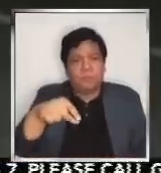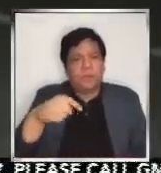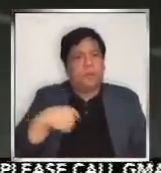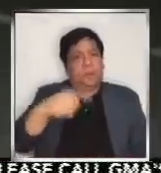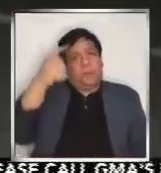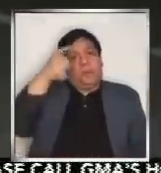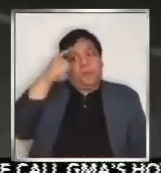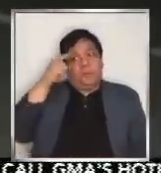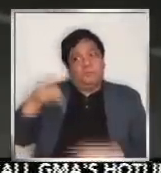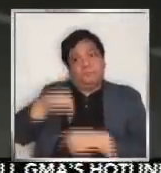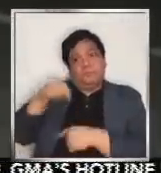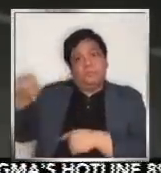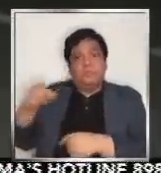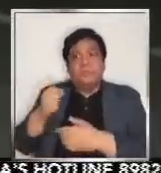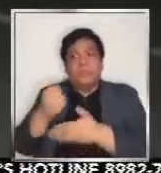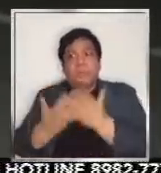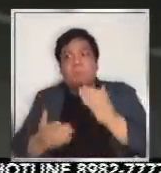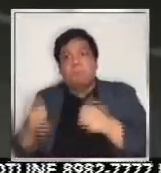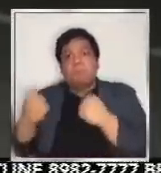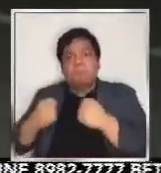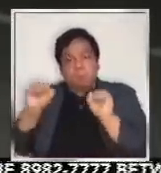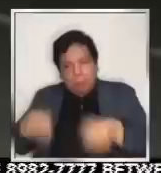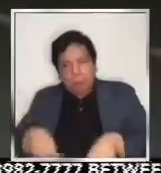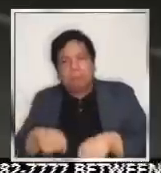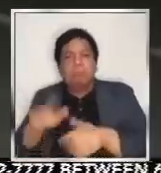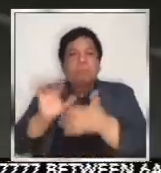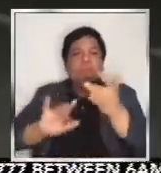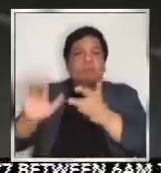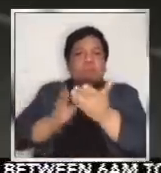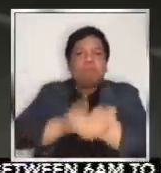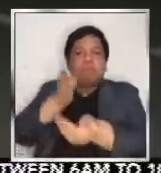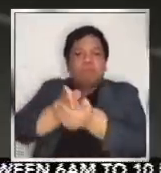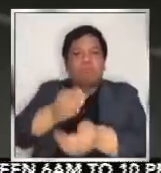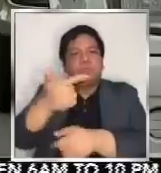mga motorista na pwede nang mamasyal dito ngayon.